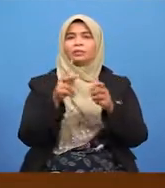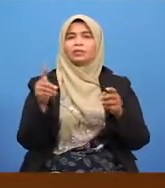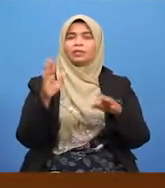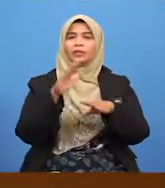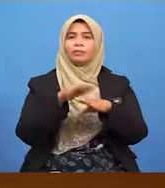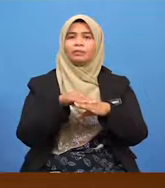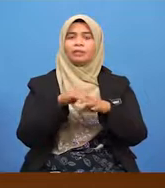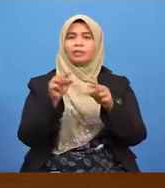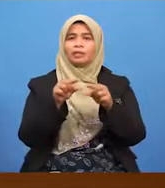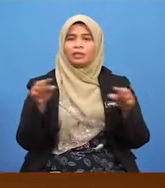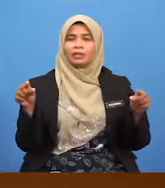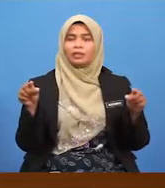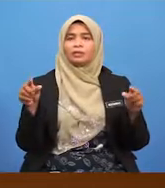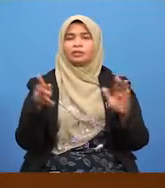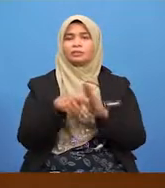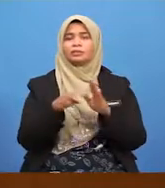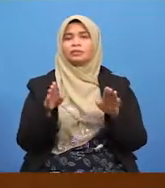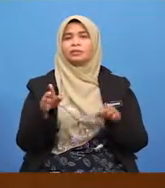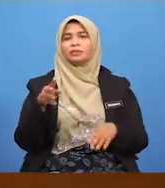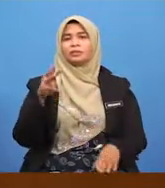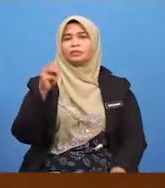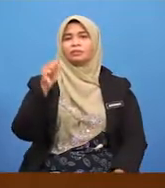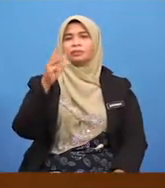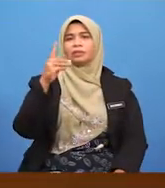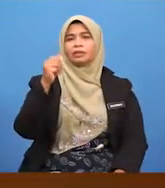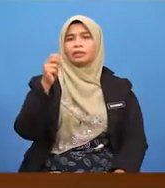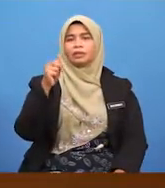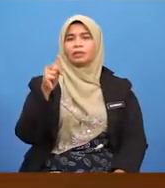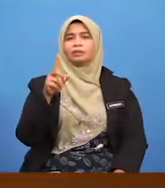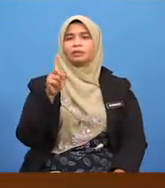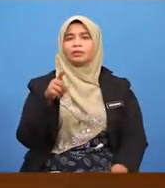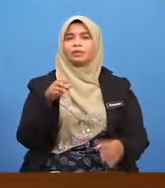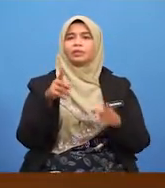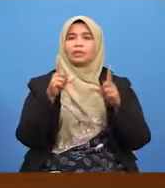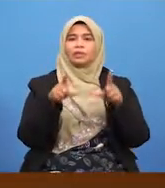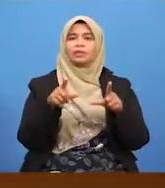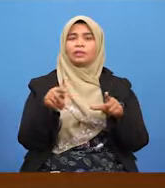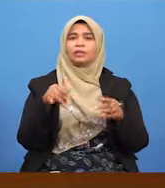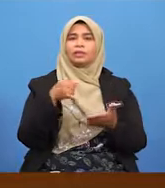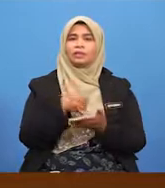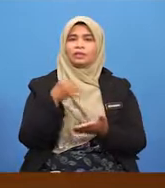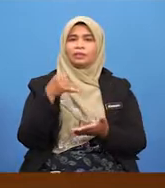pada garis yang cuma dan seterusnya perlu semacam segitu